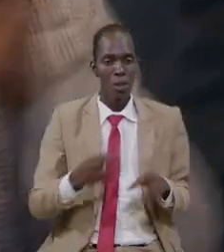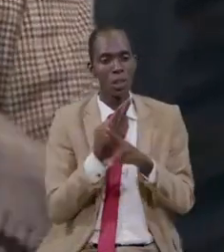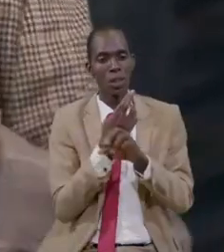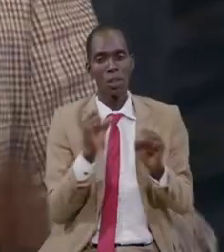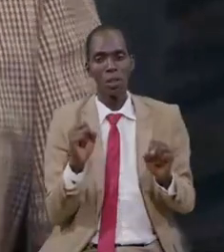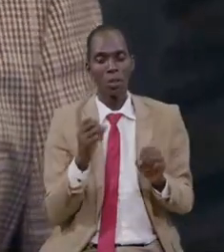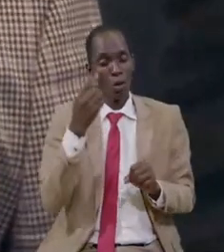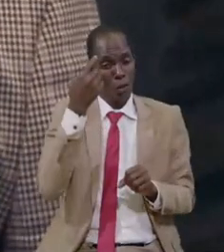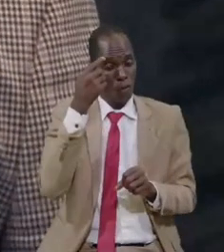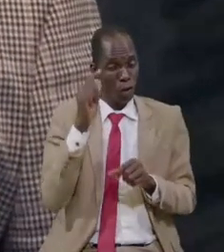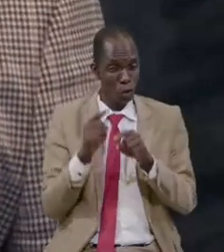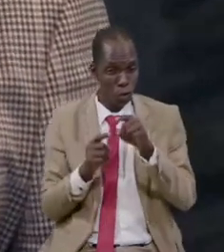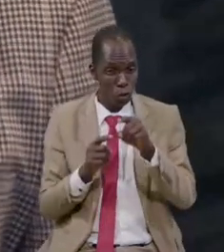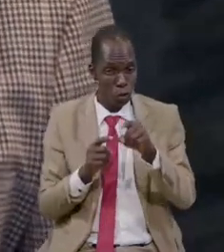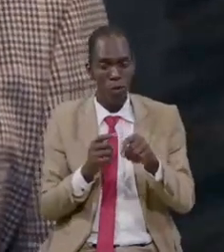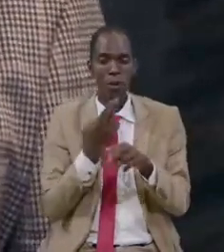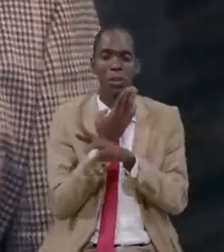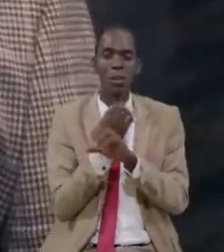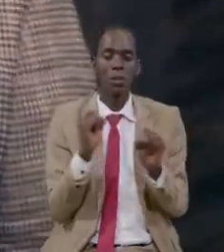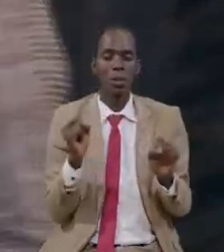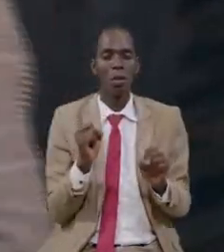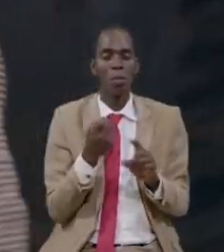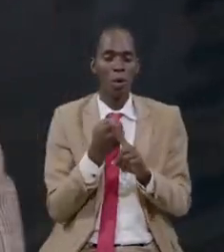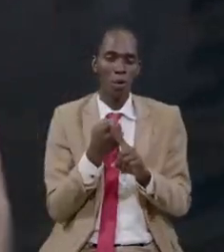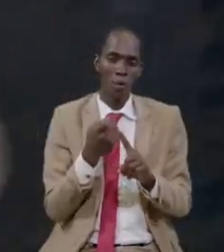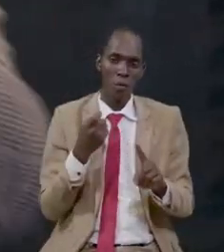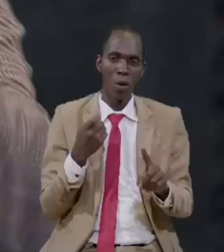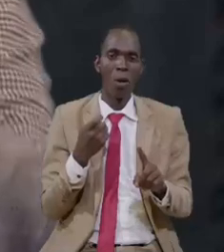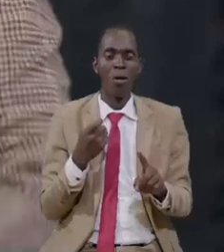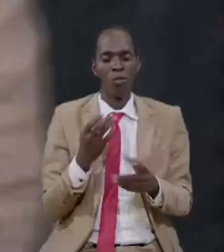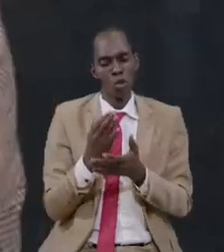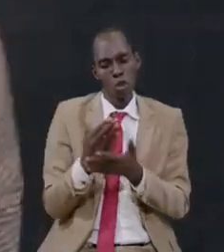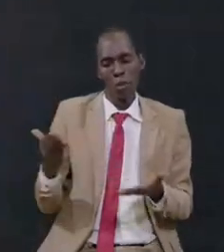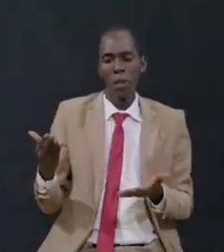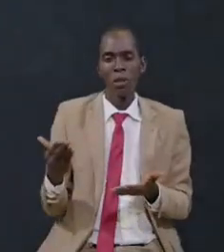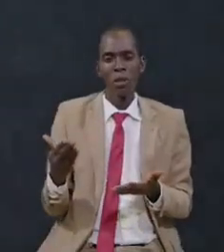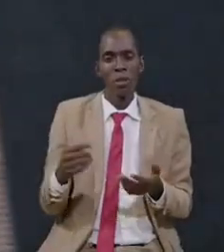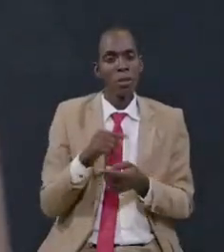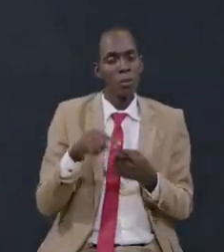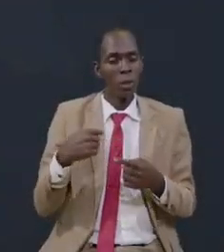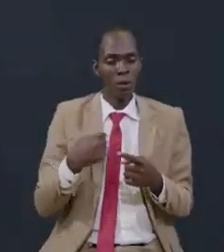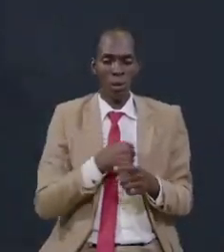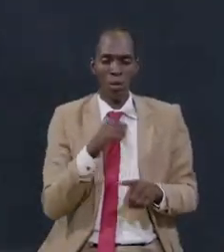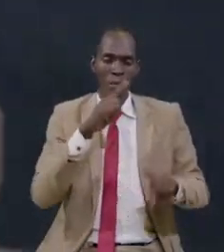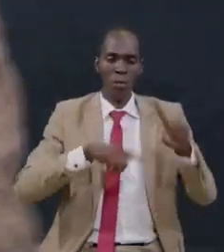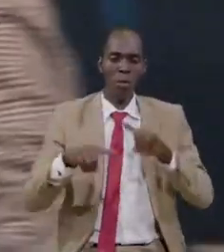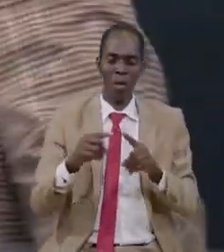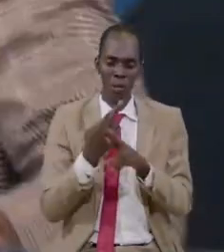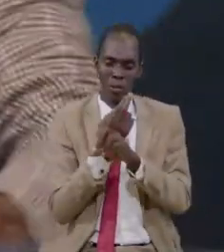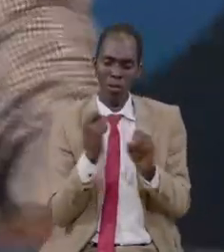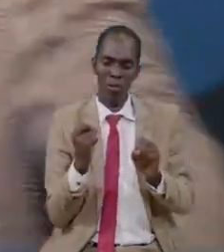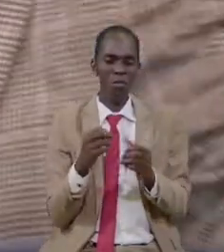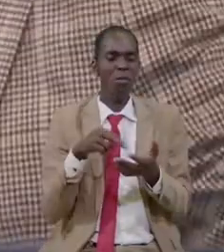pour toi, pour rédemption de quelque chose. Quand disons rédemption,